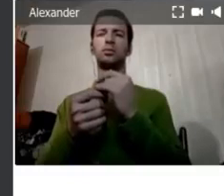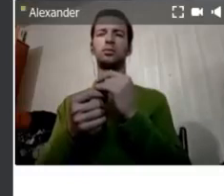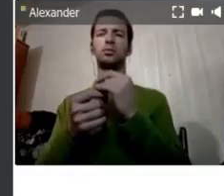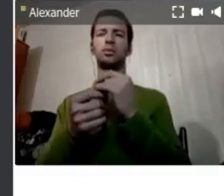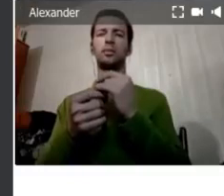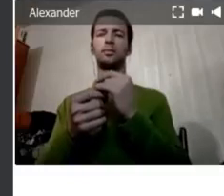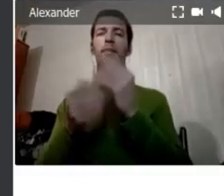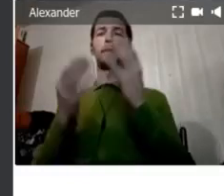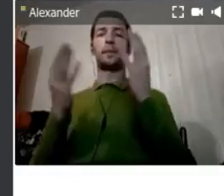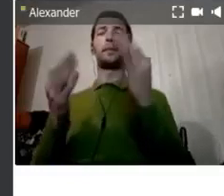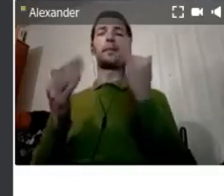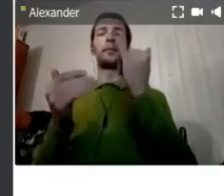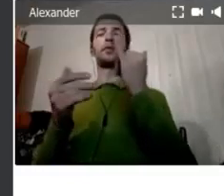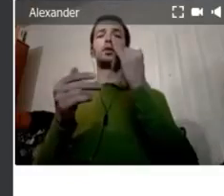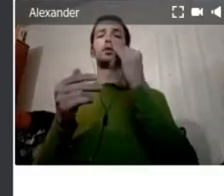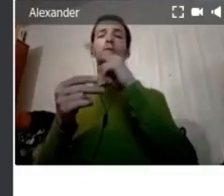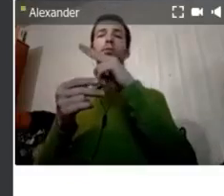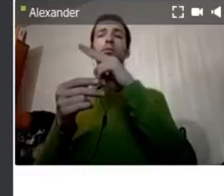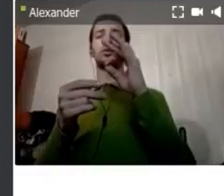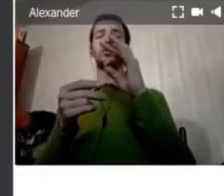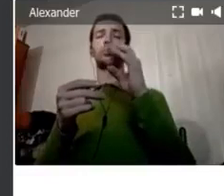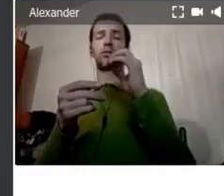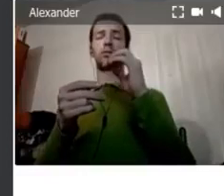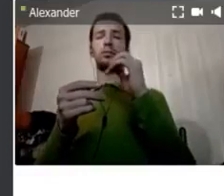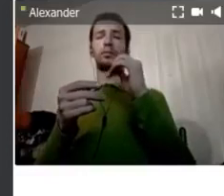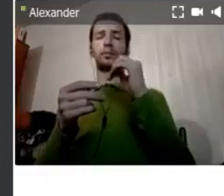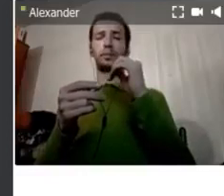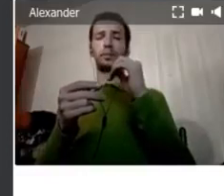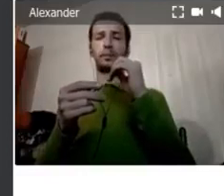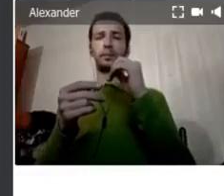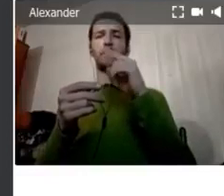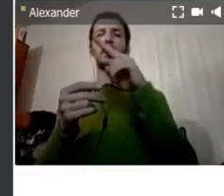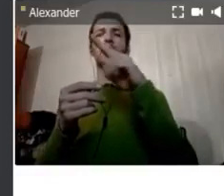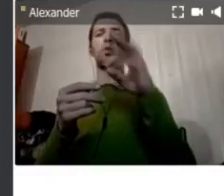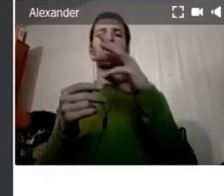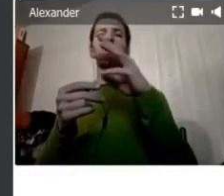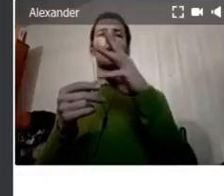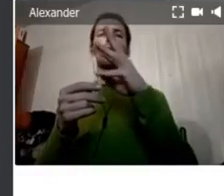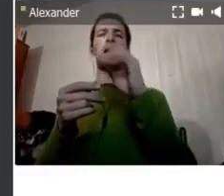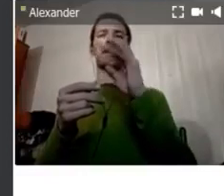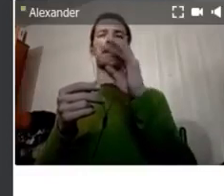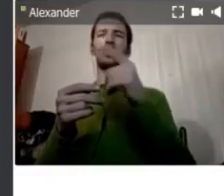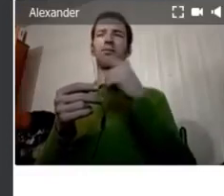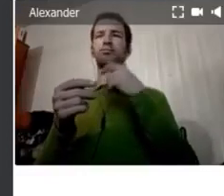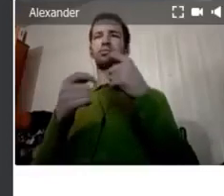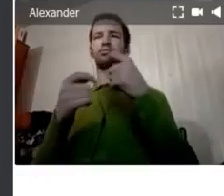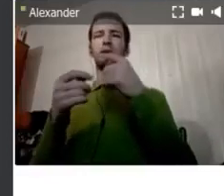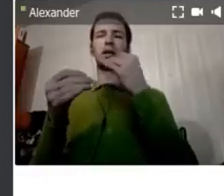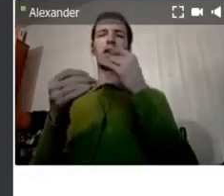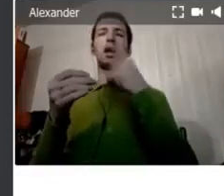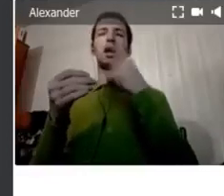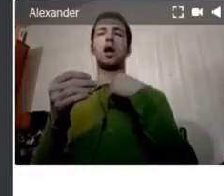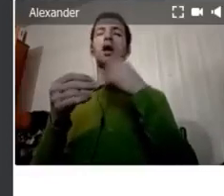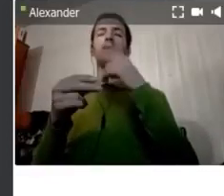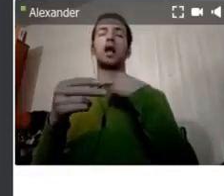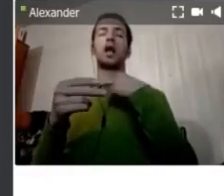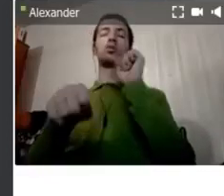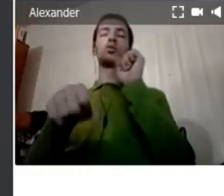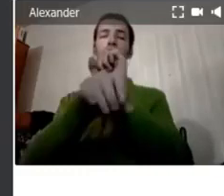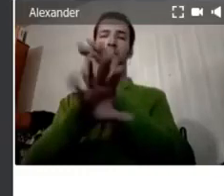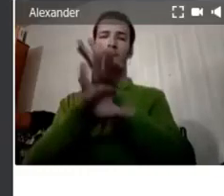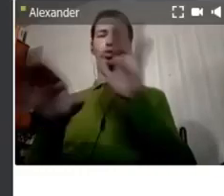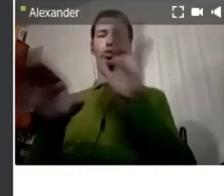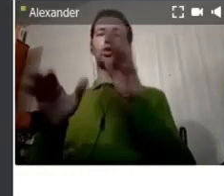То есть я вам показал 4,5. Пройти 8 вот таких вот циклов, да, то есть мы